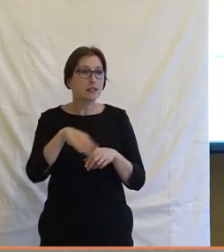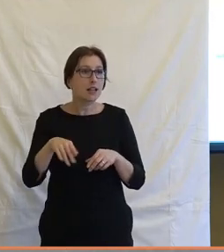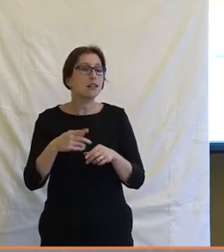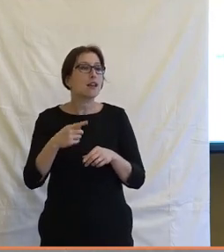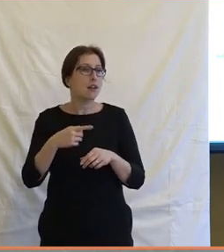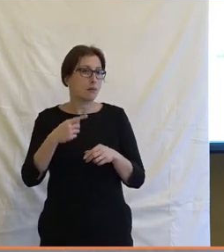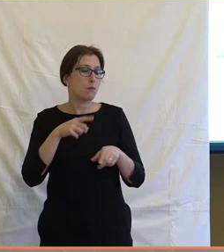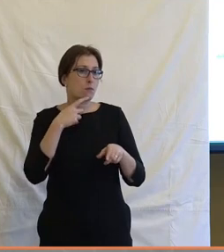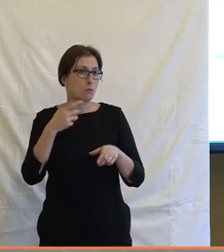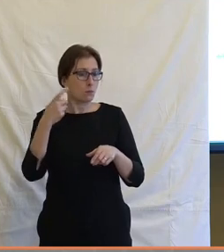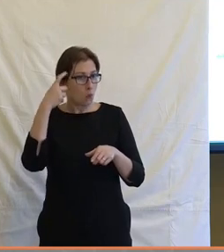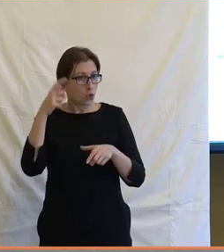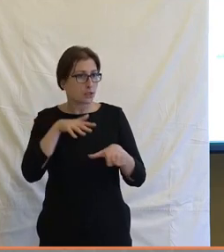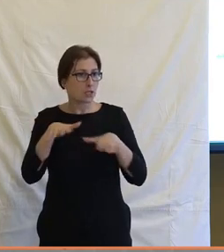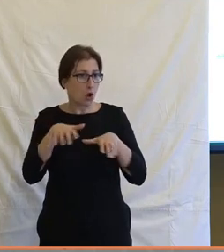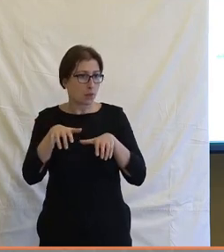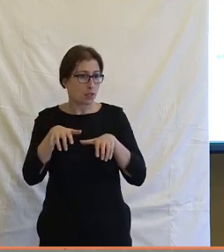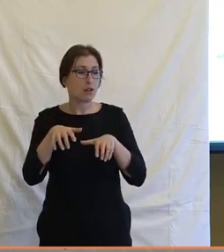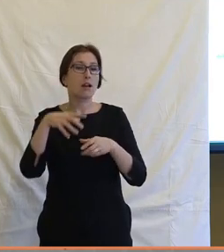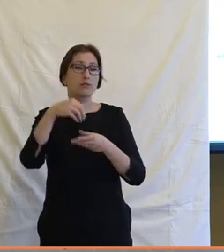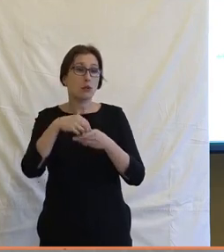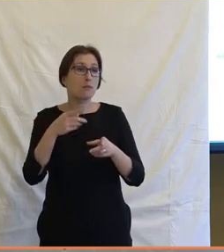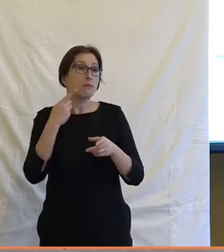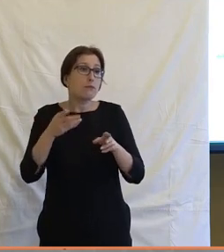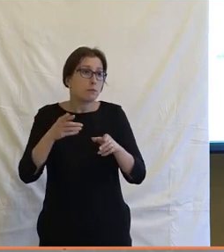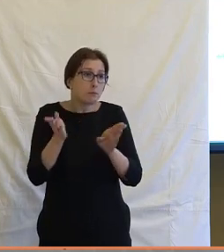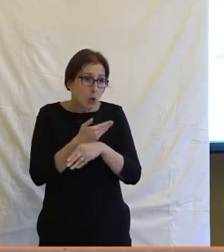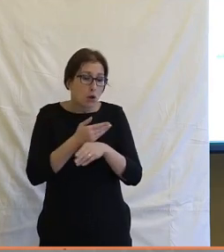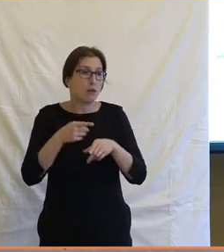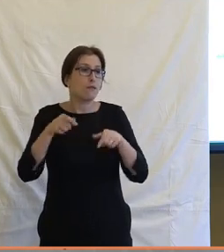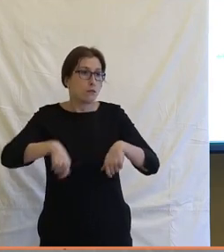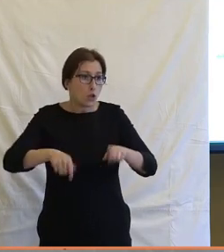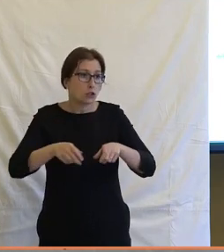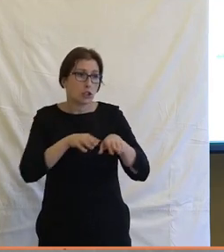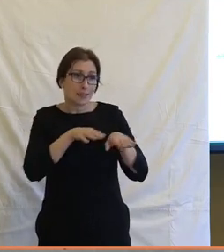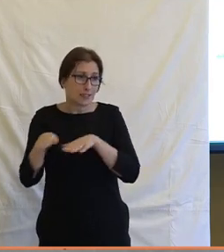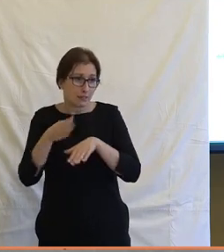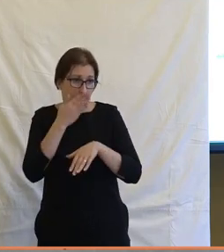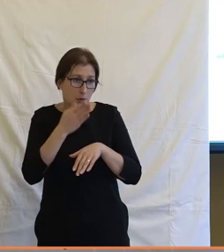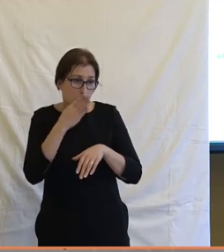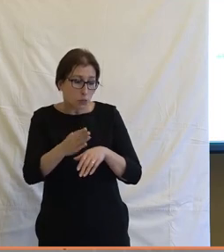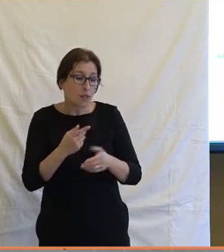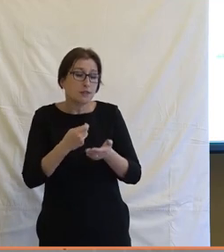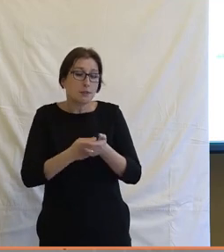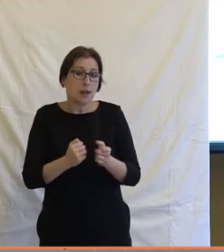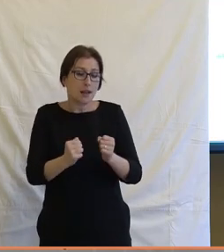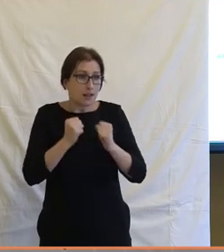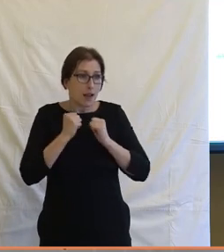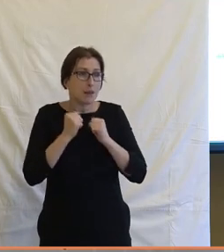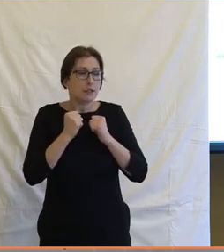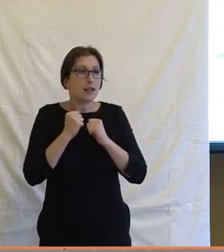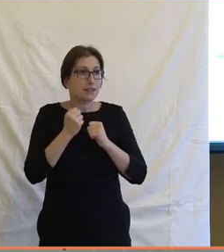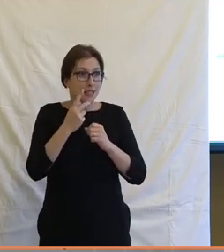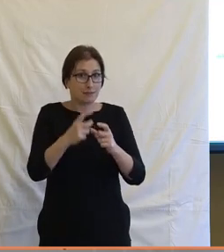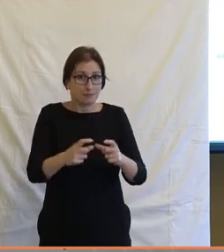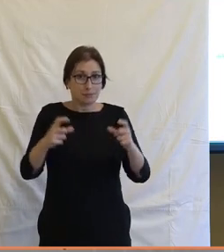mozkové obrně. A je to podobný případ vlastně, že jsou třeba na vozíčku, trvalé upoutání. Tak zaprvé ty rehabilitaci virtuálně dostanu do